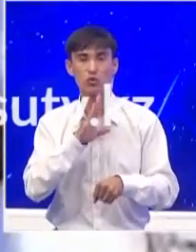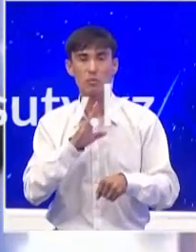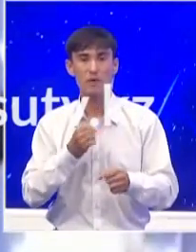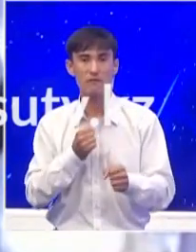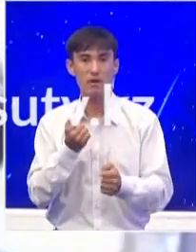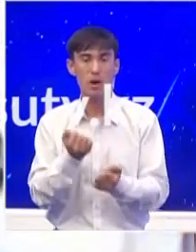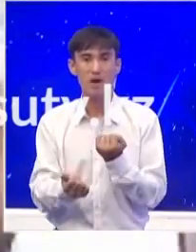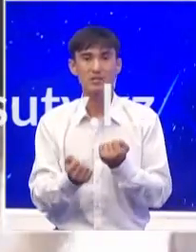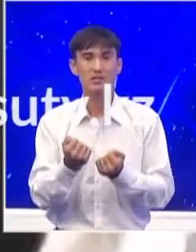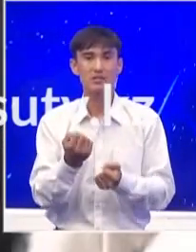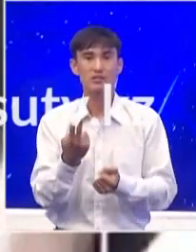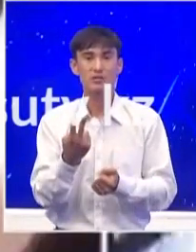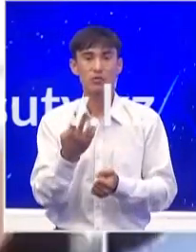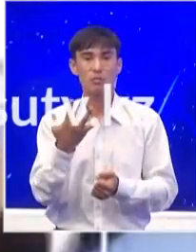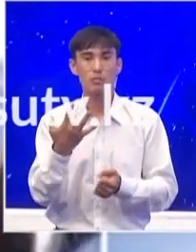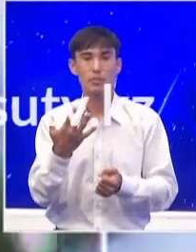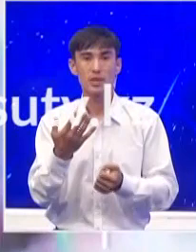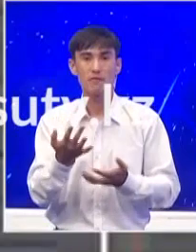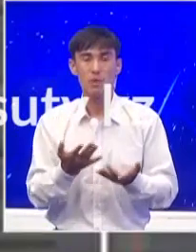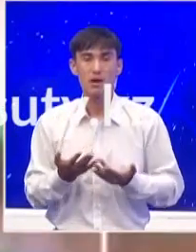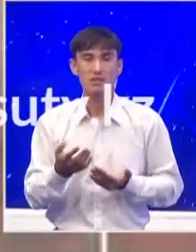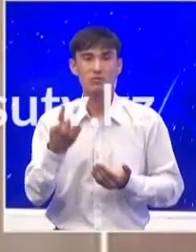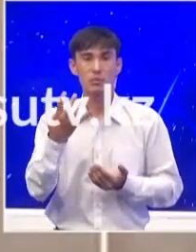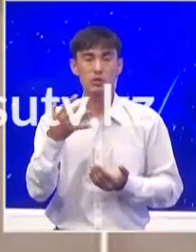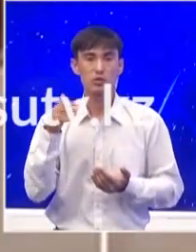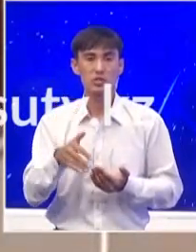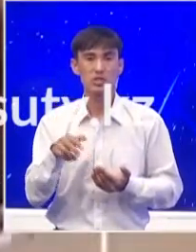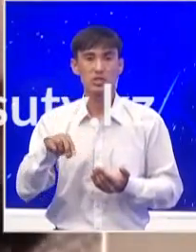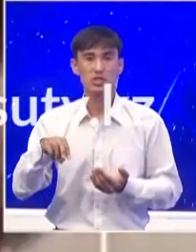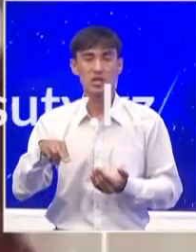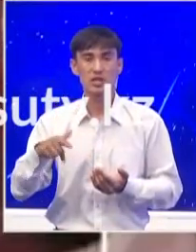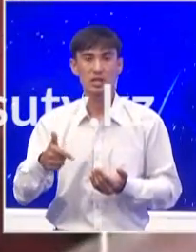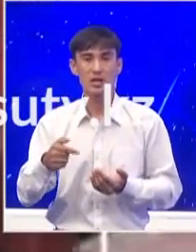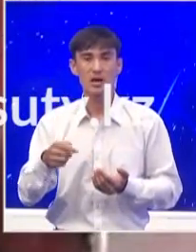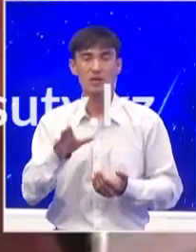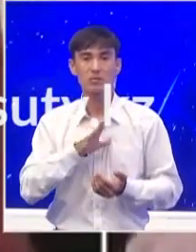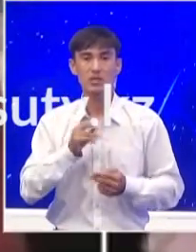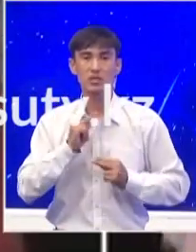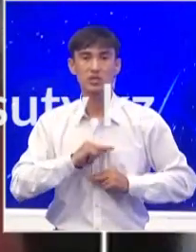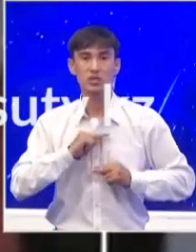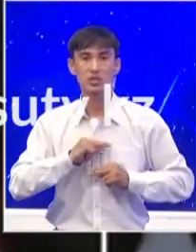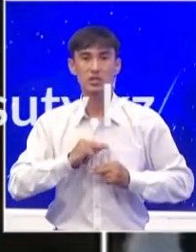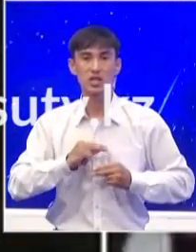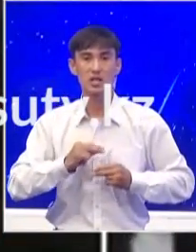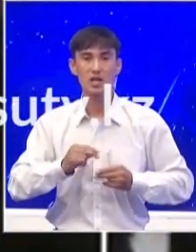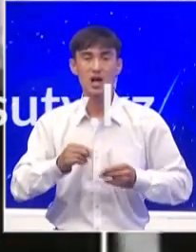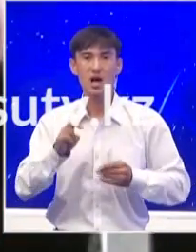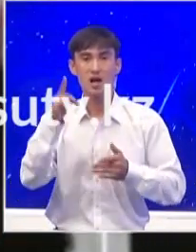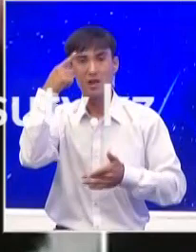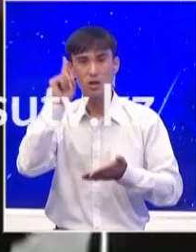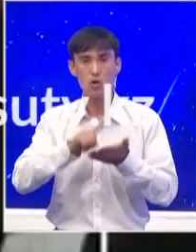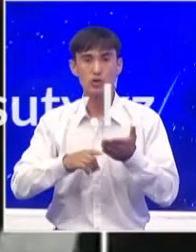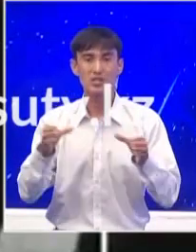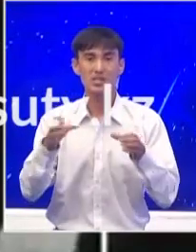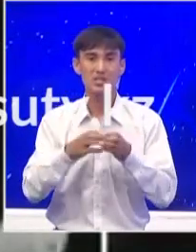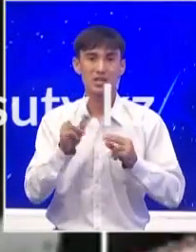500 тысяч тенге ходе расследования выяснилось что гражданка была членом деструктивные религиозные секты настоящее